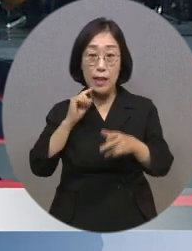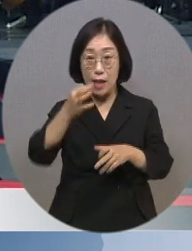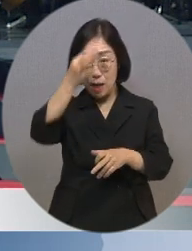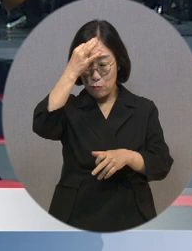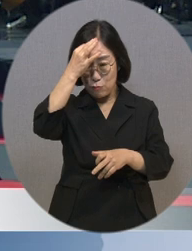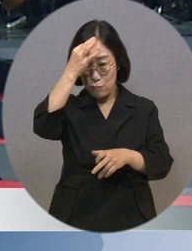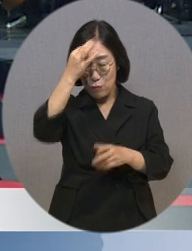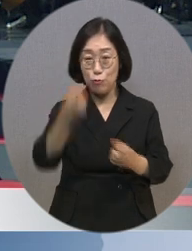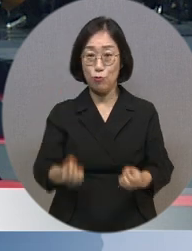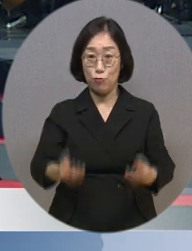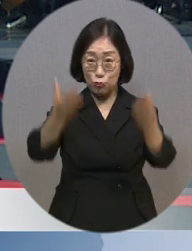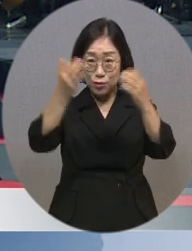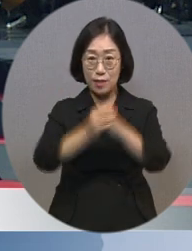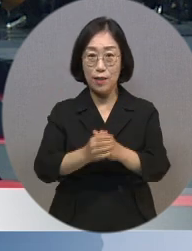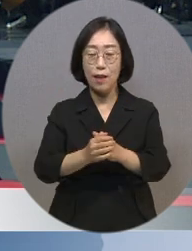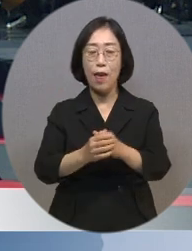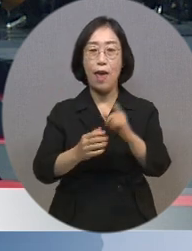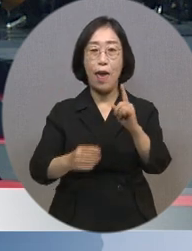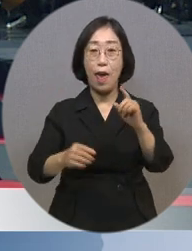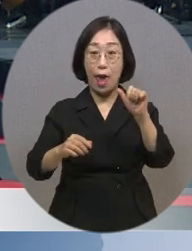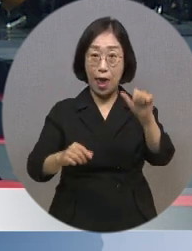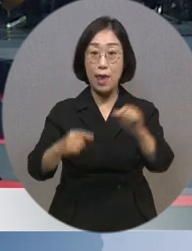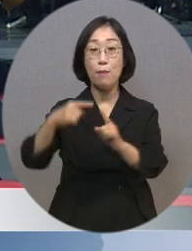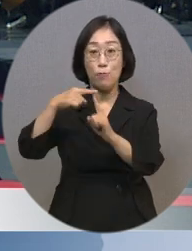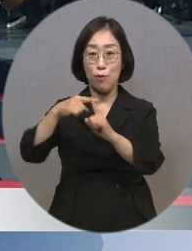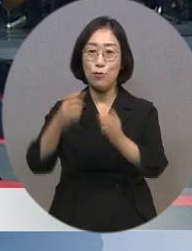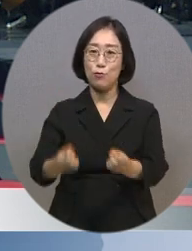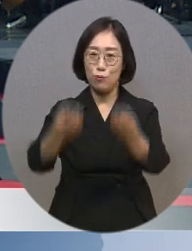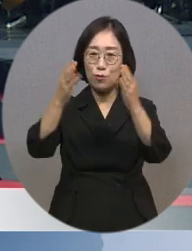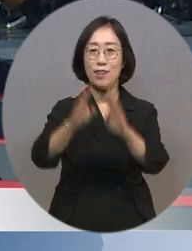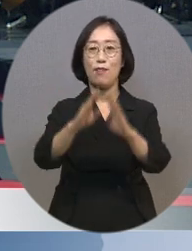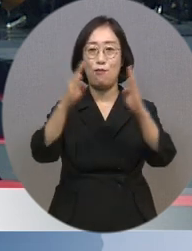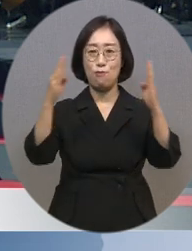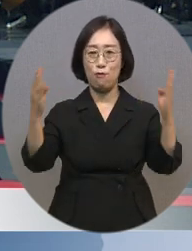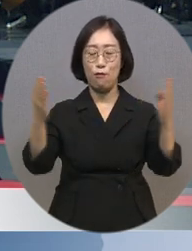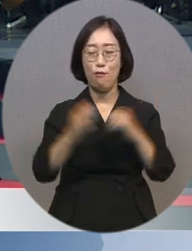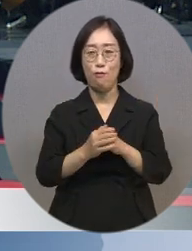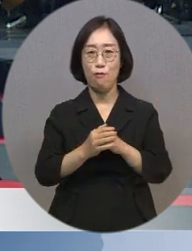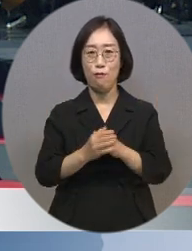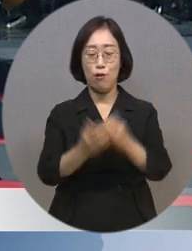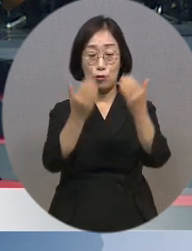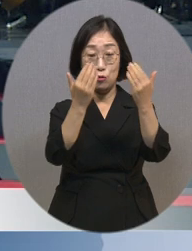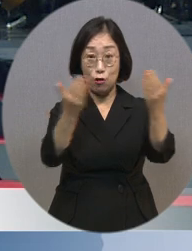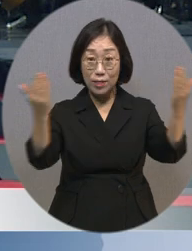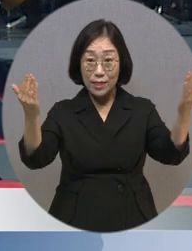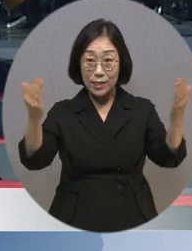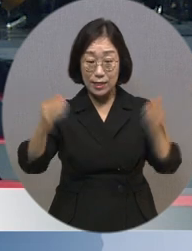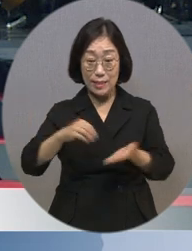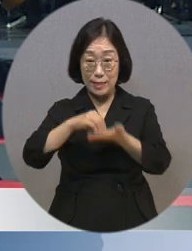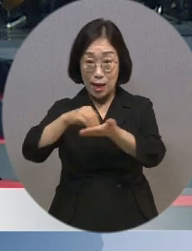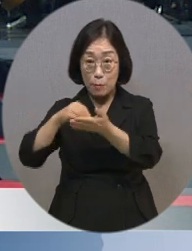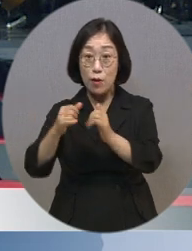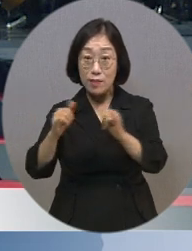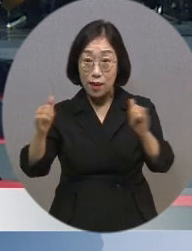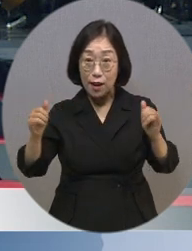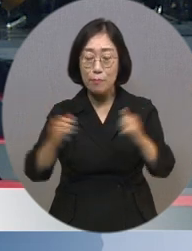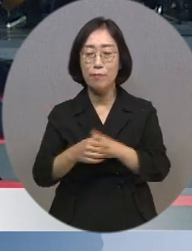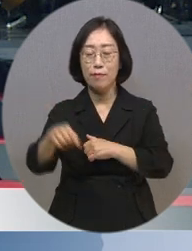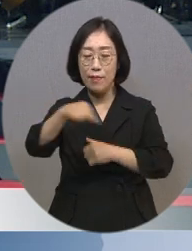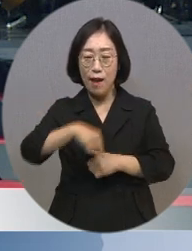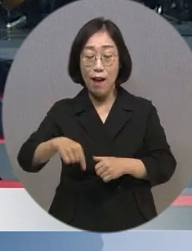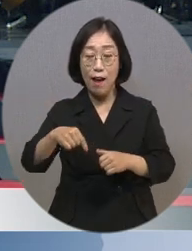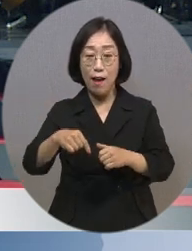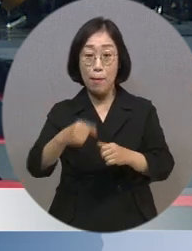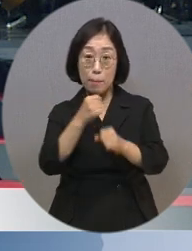2024 장애인 문화예술축제 A플러스 페스티벌이 열렸습니다. 전시에 참여한 장애예술인은 자신의 작품을